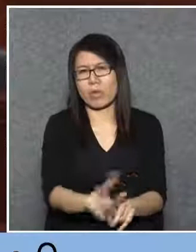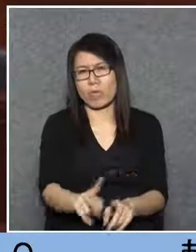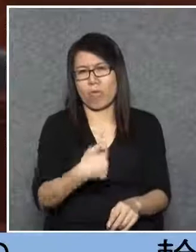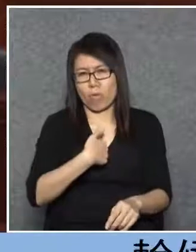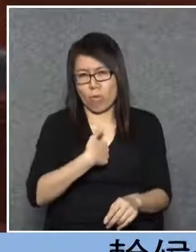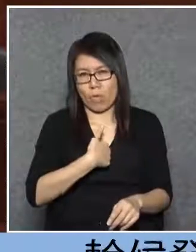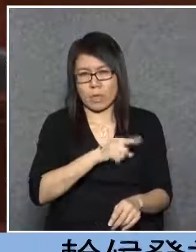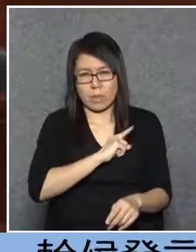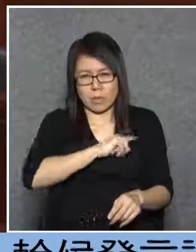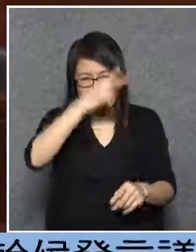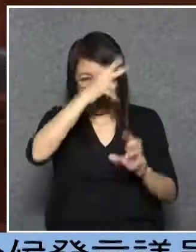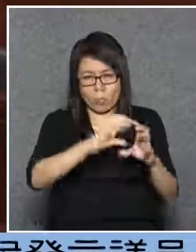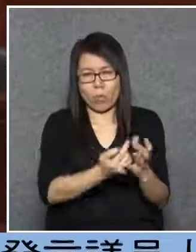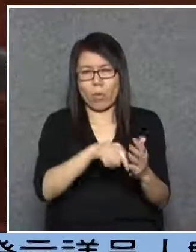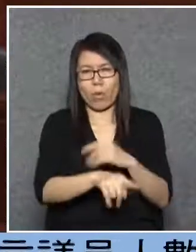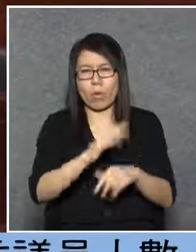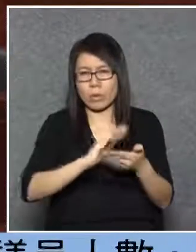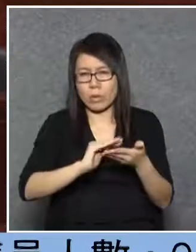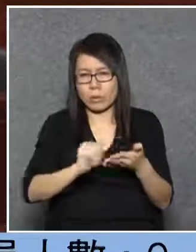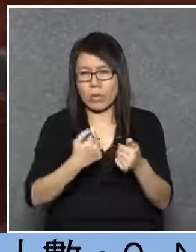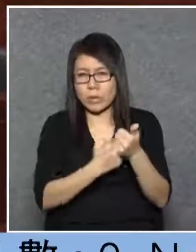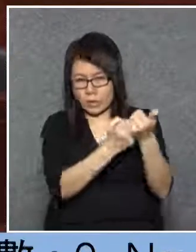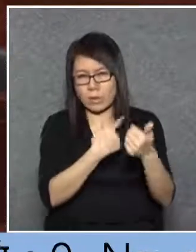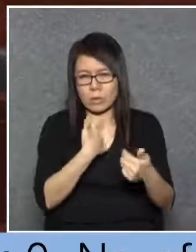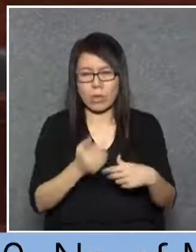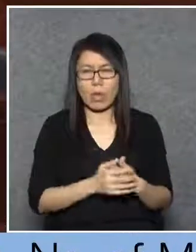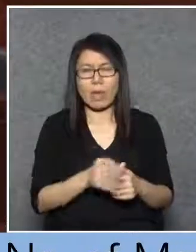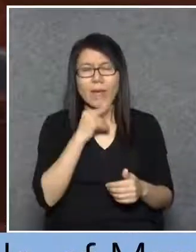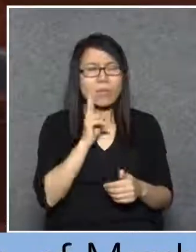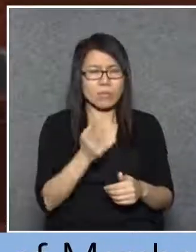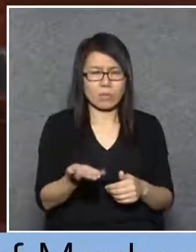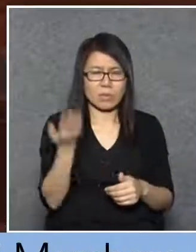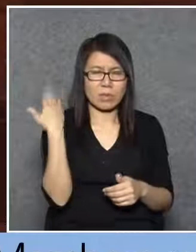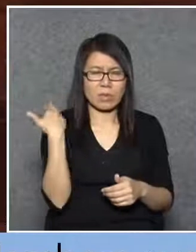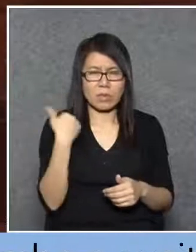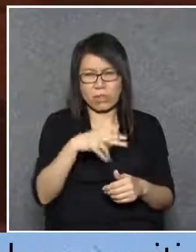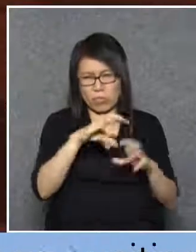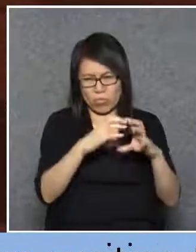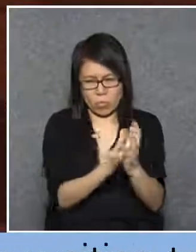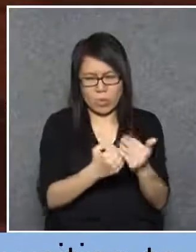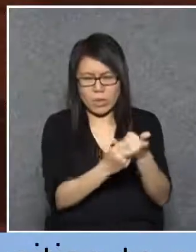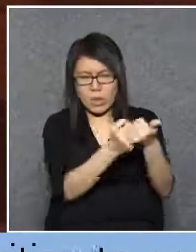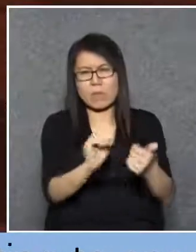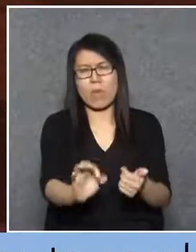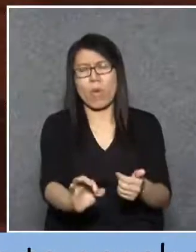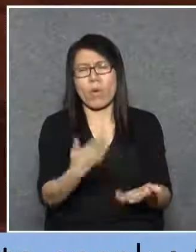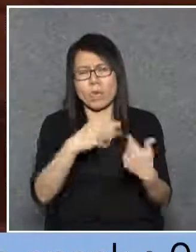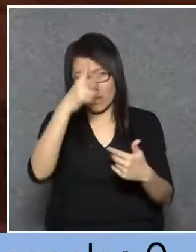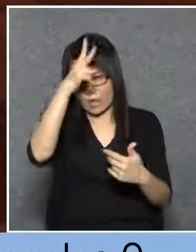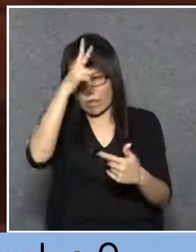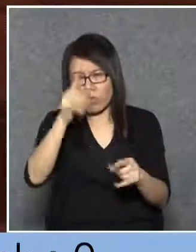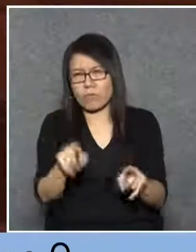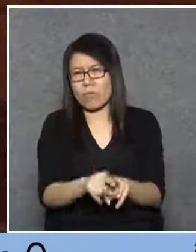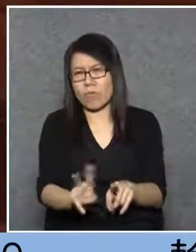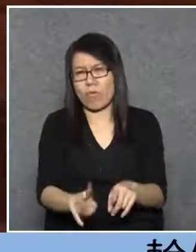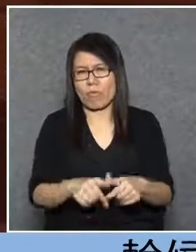政黨旗幟鮮明支持。如果當年不是這個黨的支持，政府亦都不夠膽推動這個推